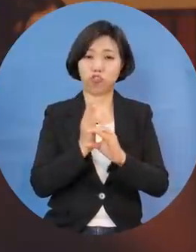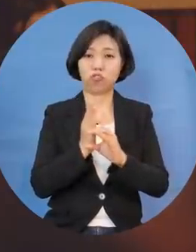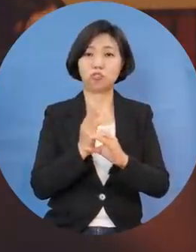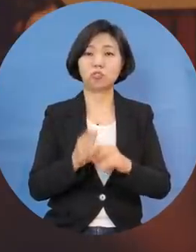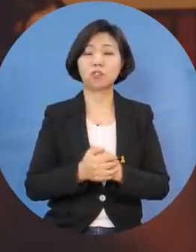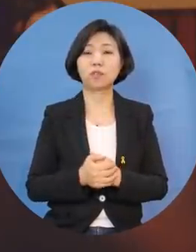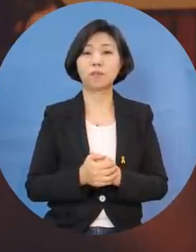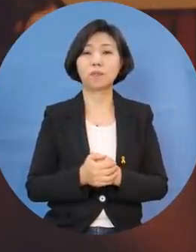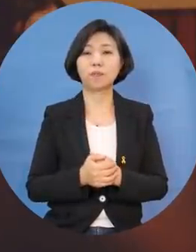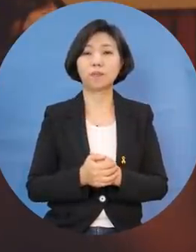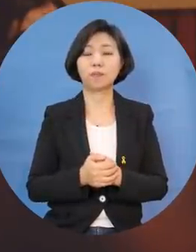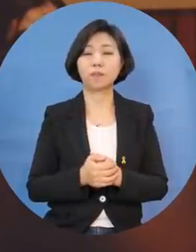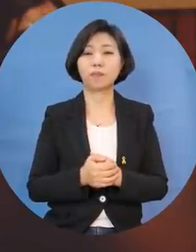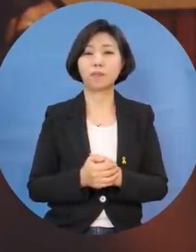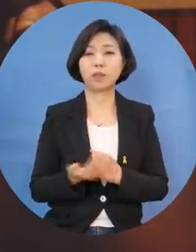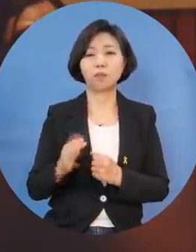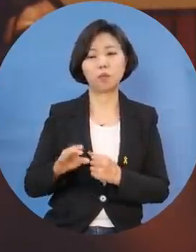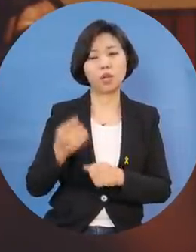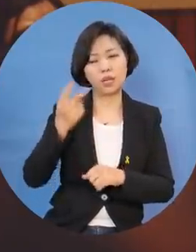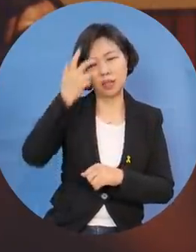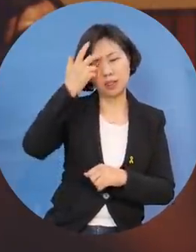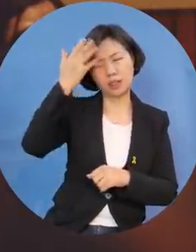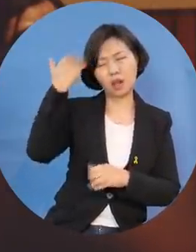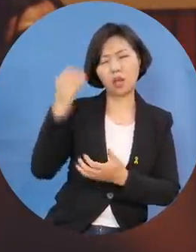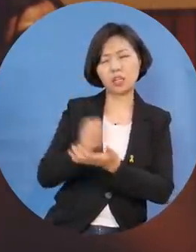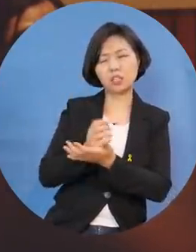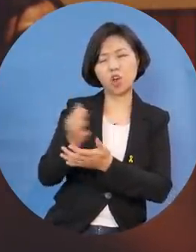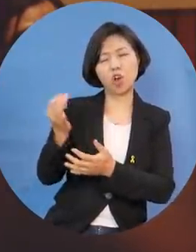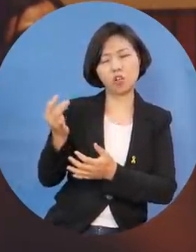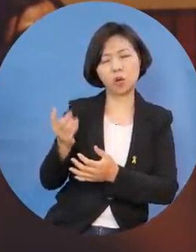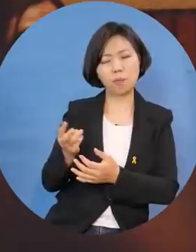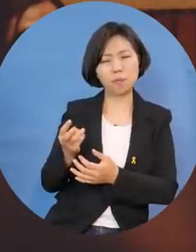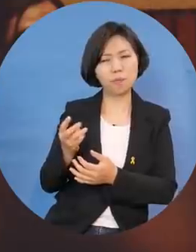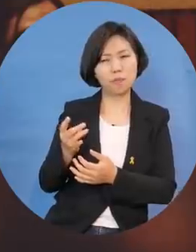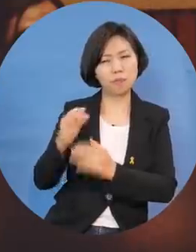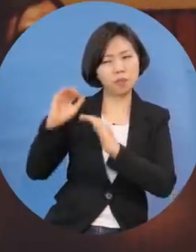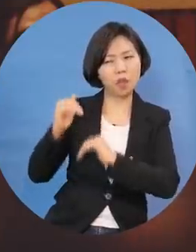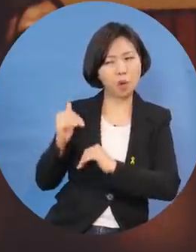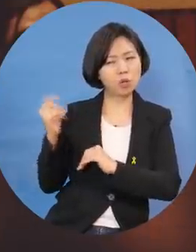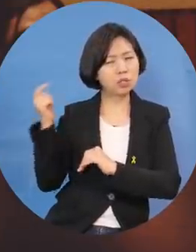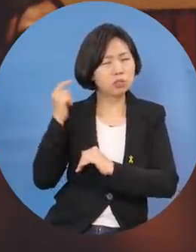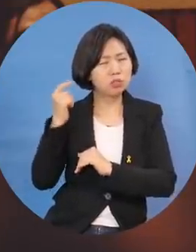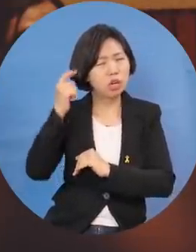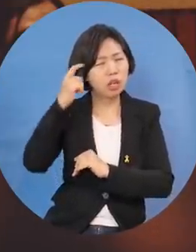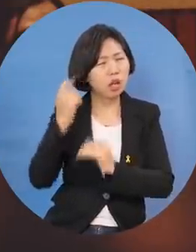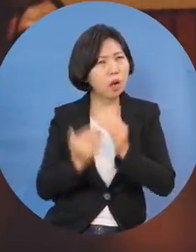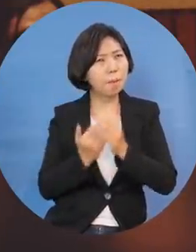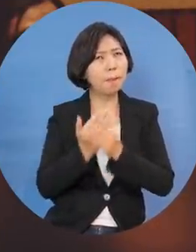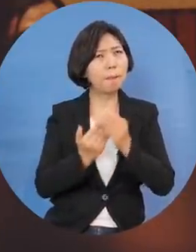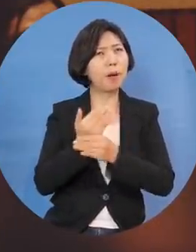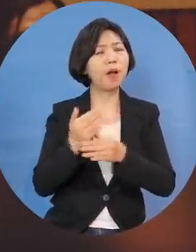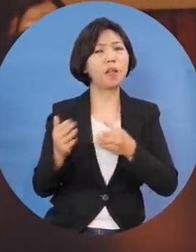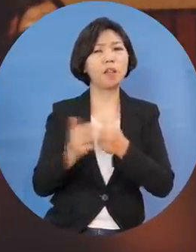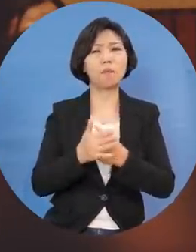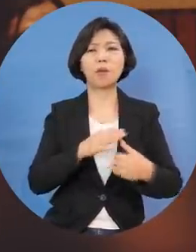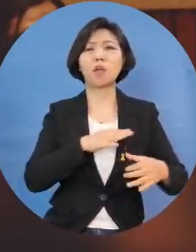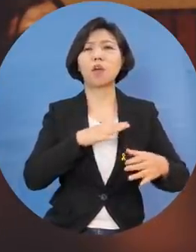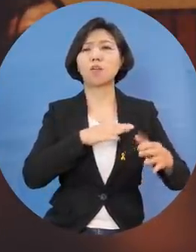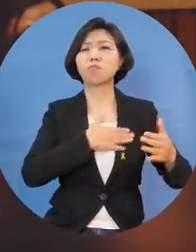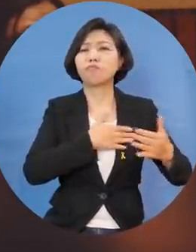지내고 있습니다. 그러면서 한편으로는 이전의 궁합을 보면서 들었던 이야기들이 불쑥불쑥